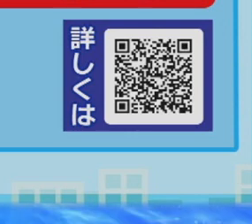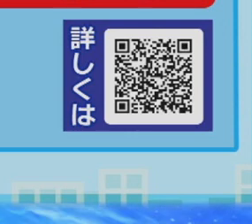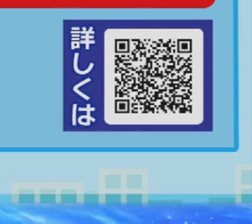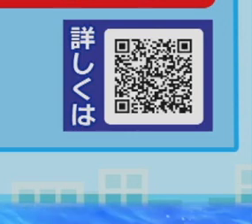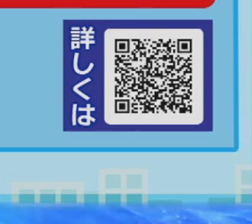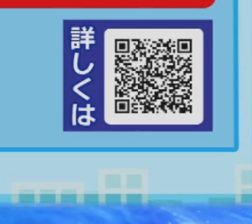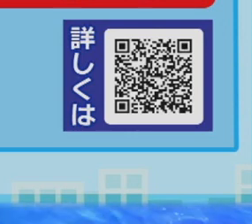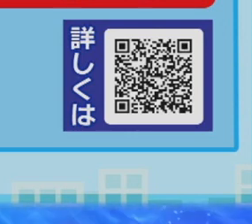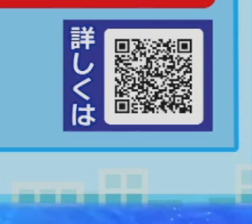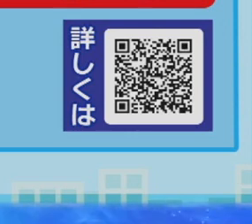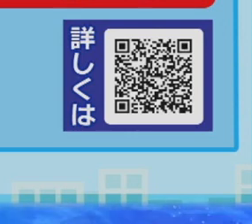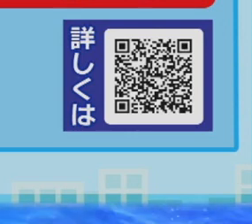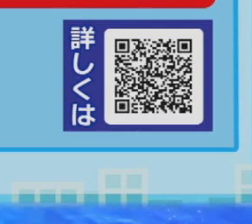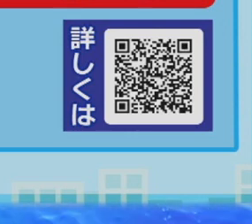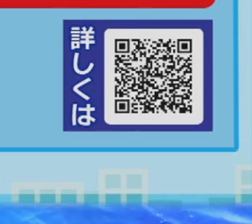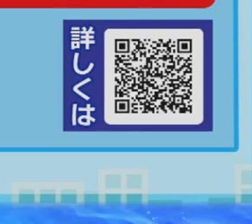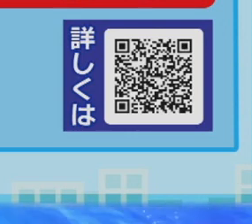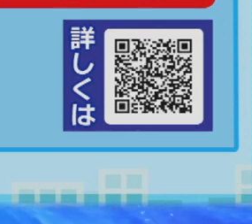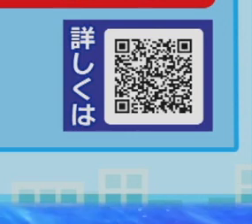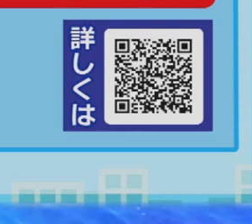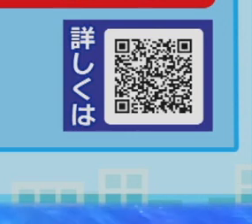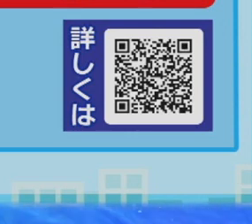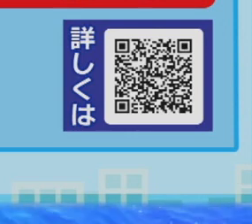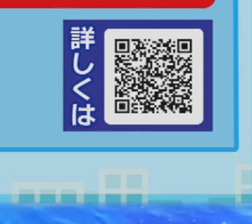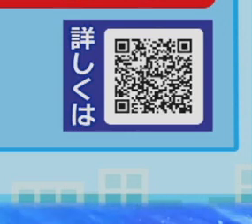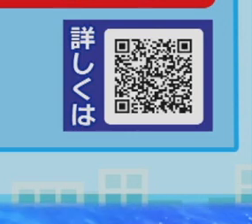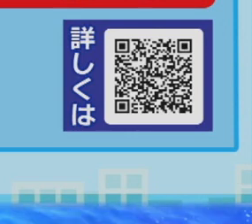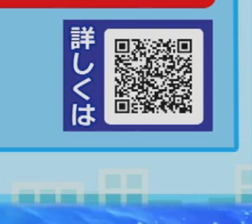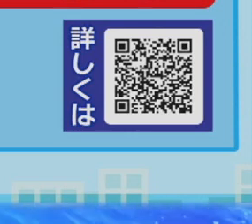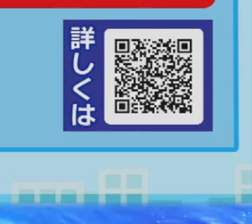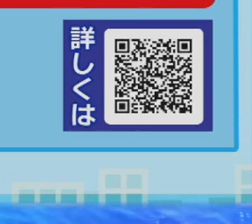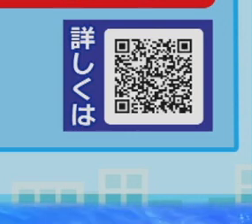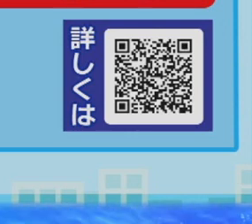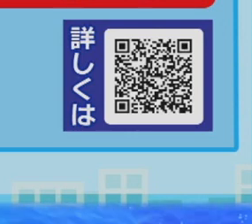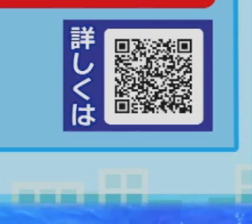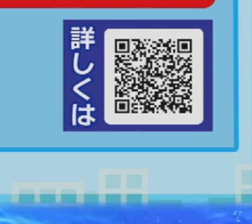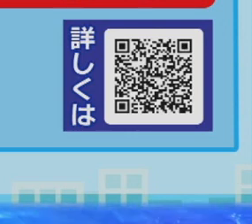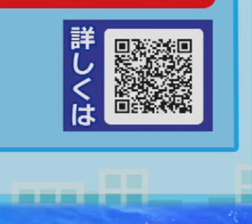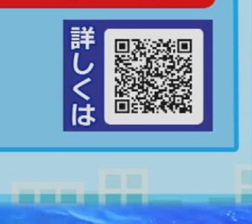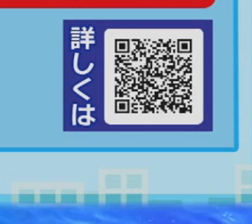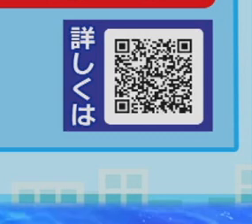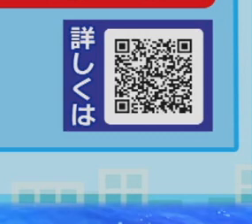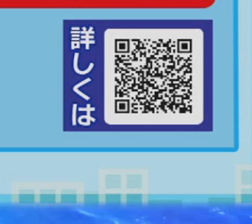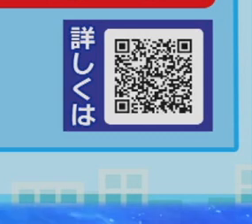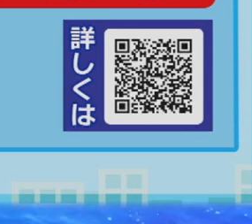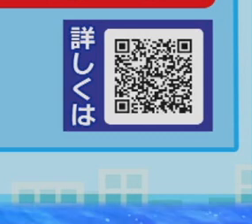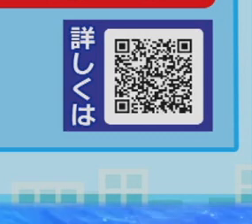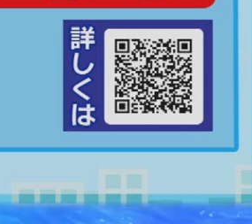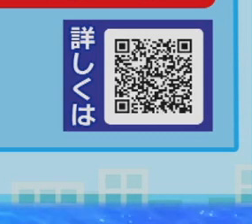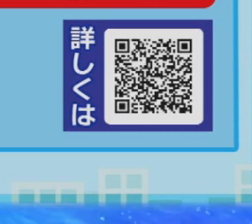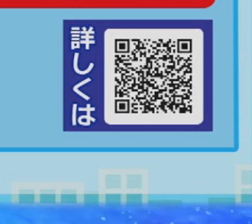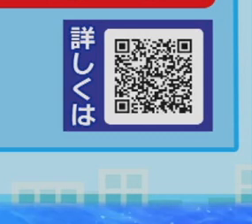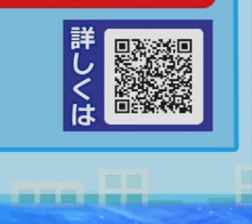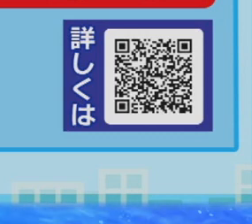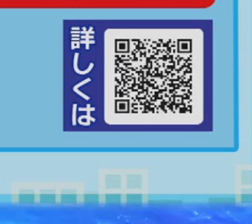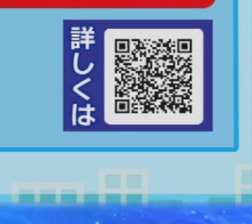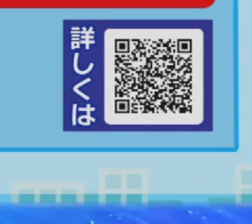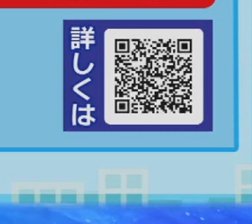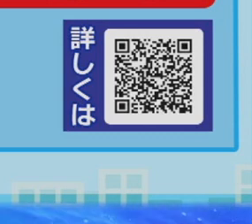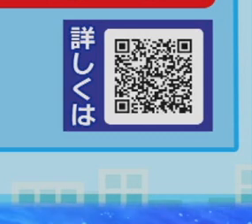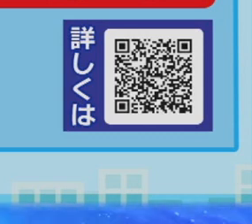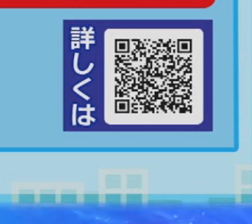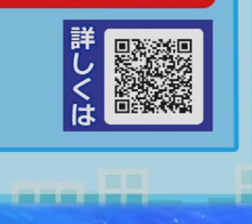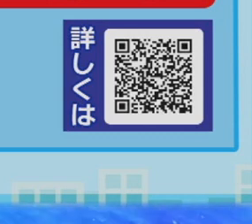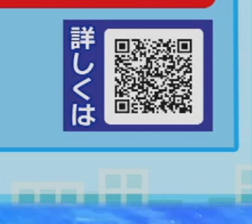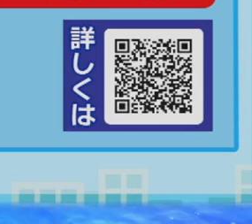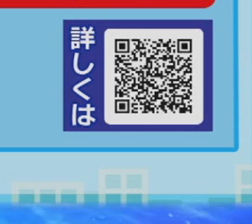0120-210-750、 受付時間は午前9時から午後8時まで、土曜、日曜、祝日も